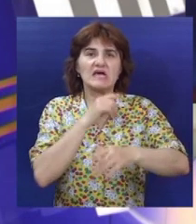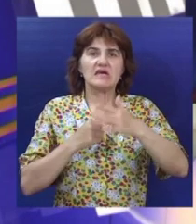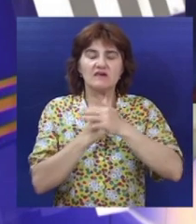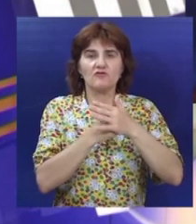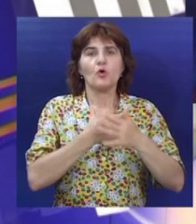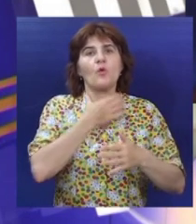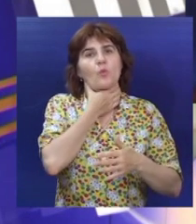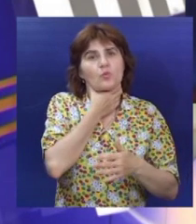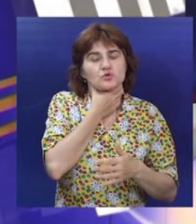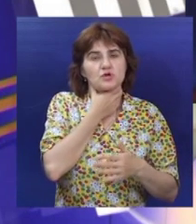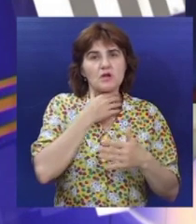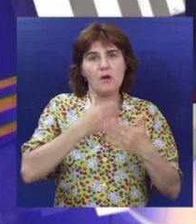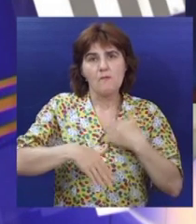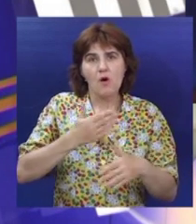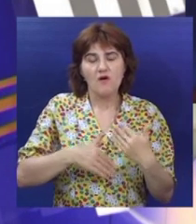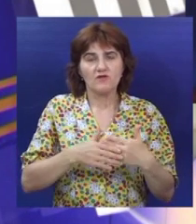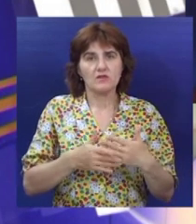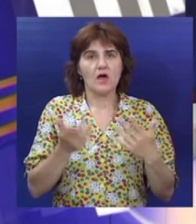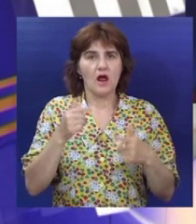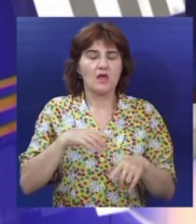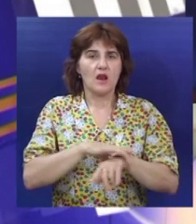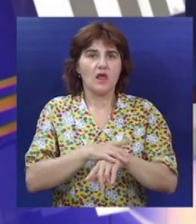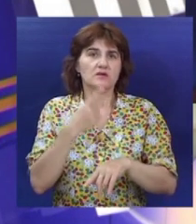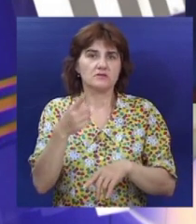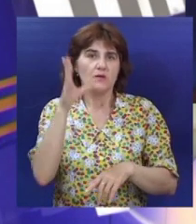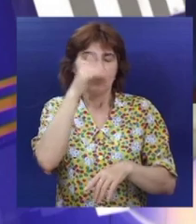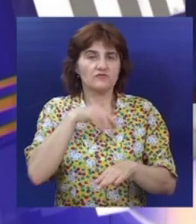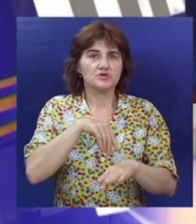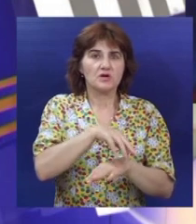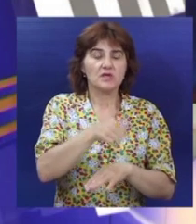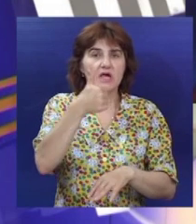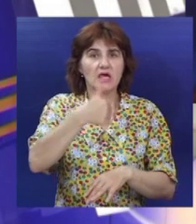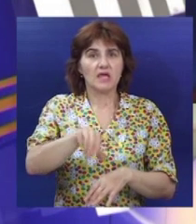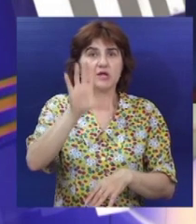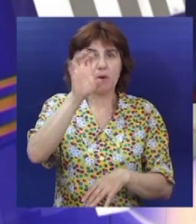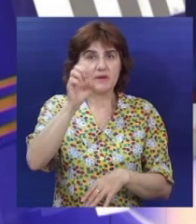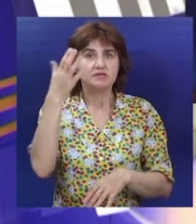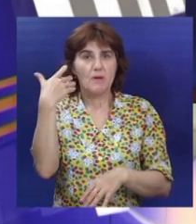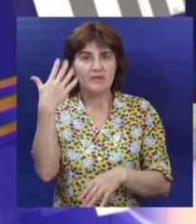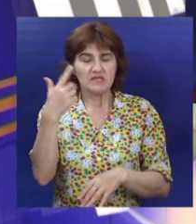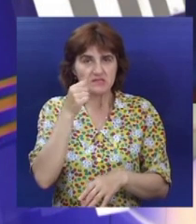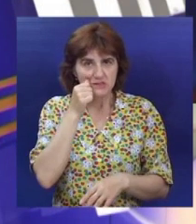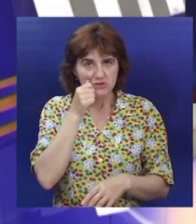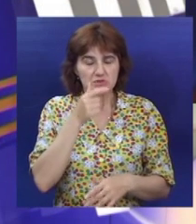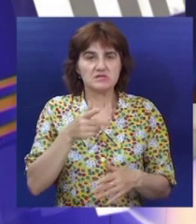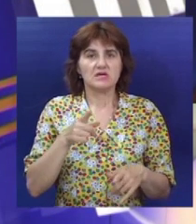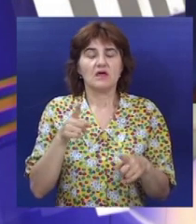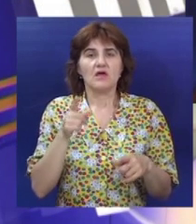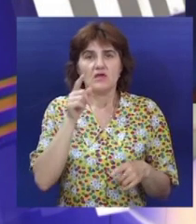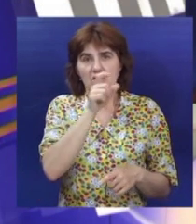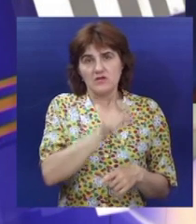pritiska, povreda i gušenja, dok se u ambulantu javilo 1550 pacijenata. Iako su tehničari